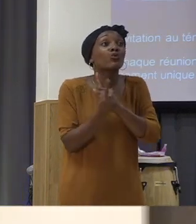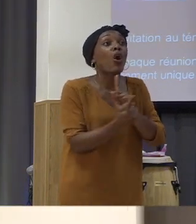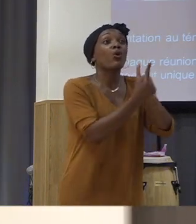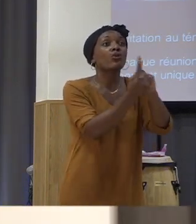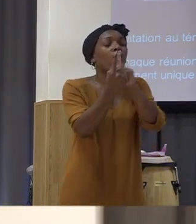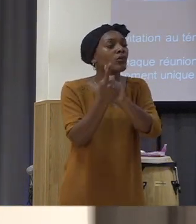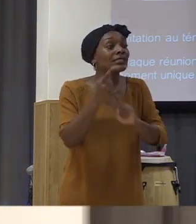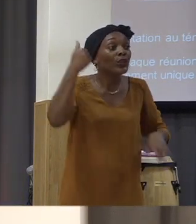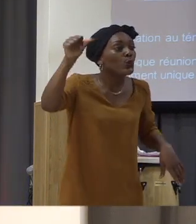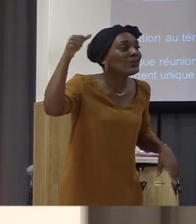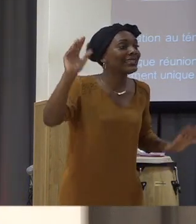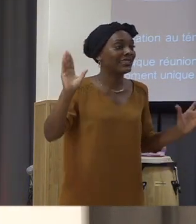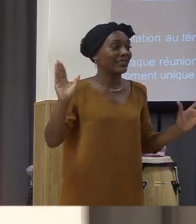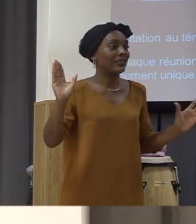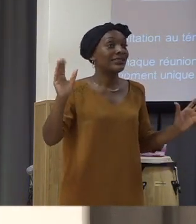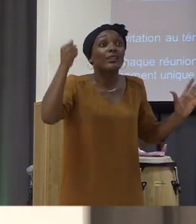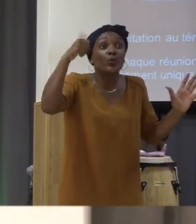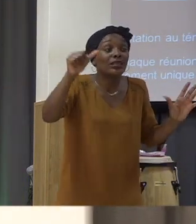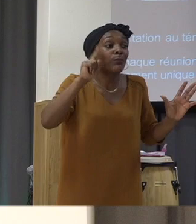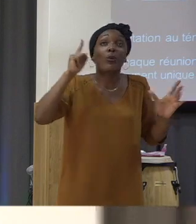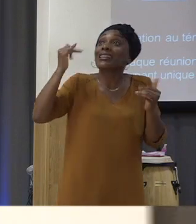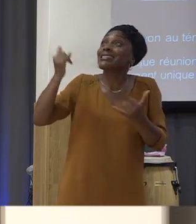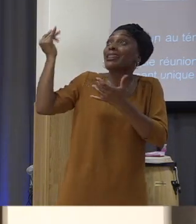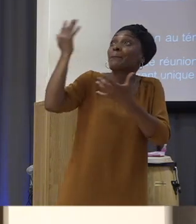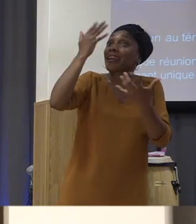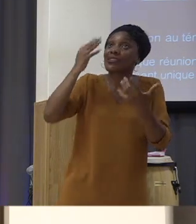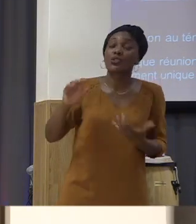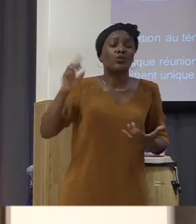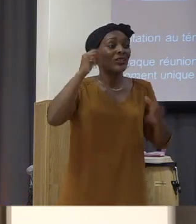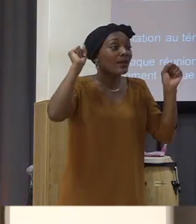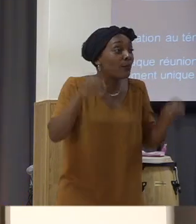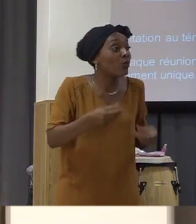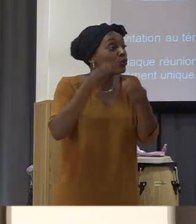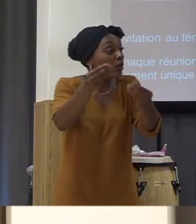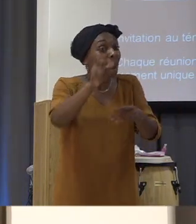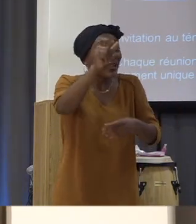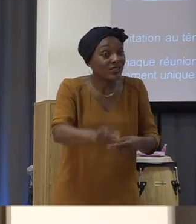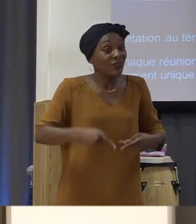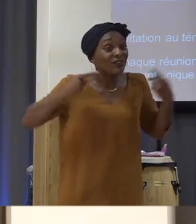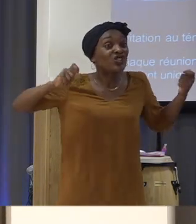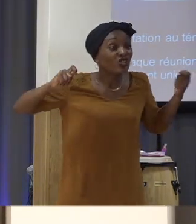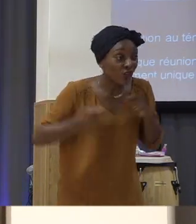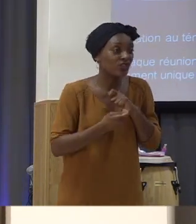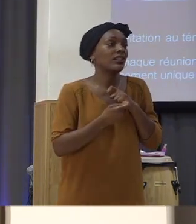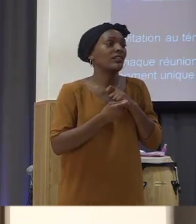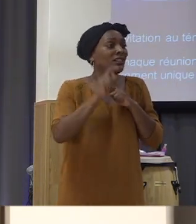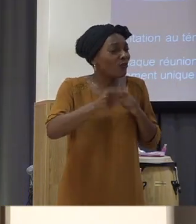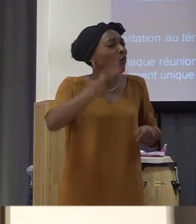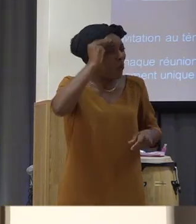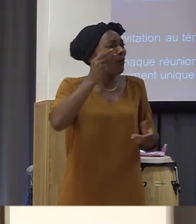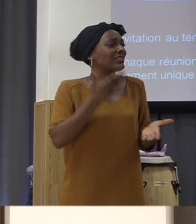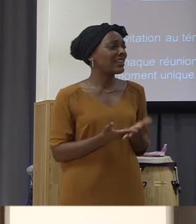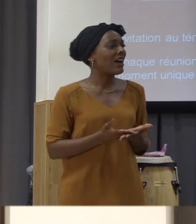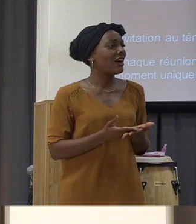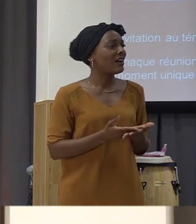unique parce que nous sommes dans la présence de Dieu et que cela peut changer une vie. Comprenons cela. Nous ne sommes